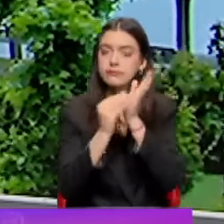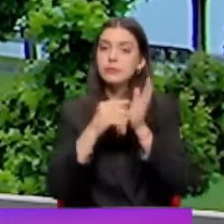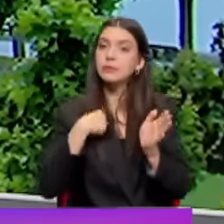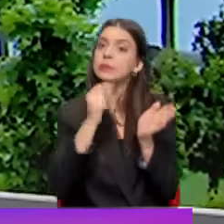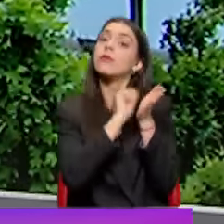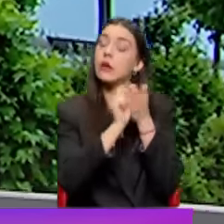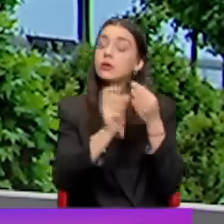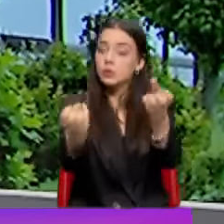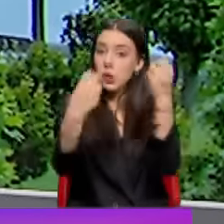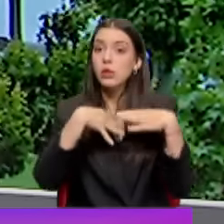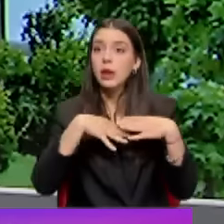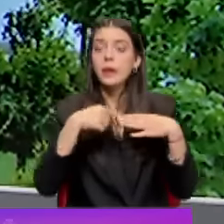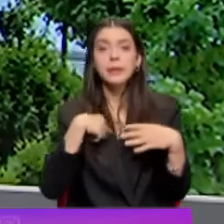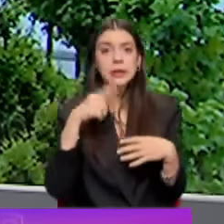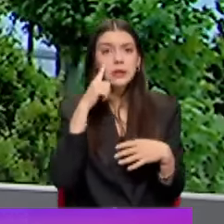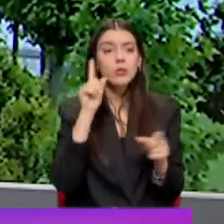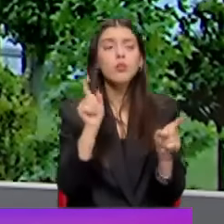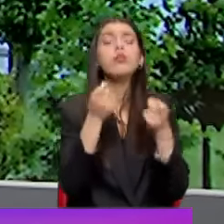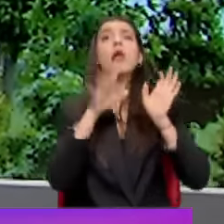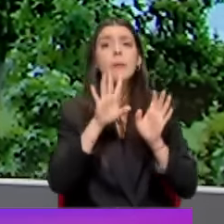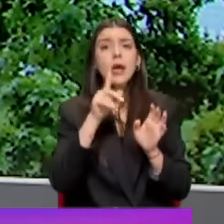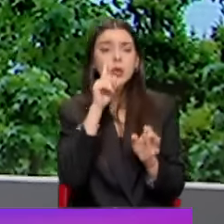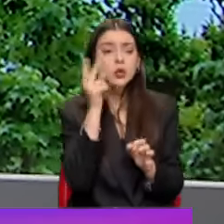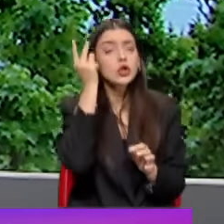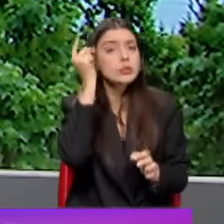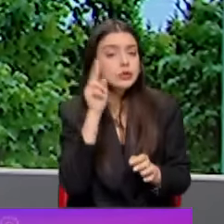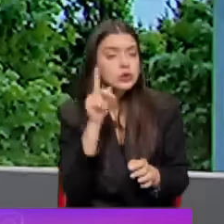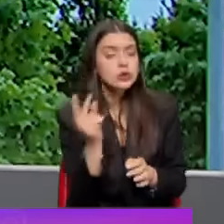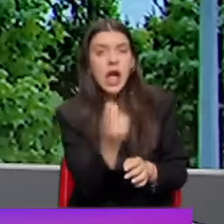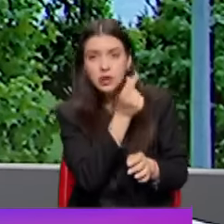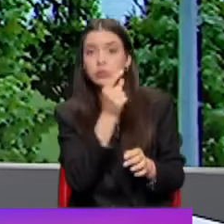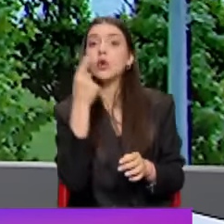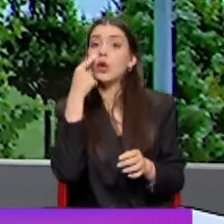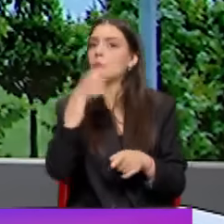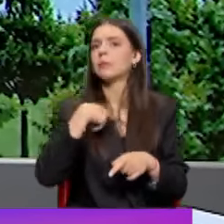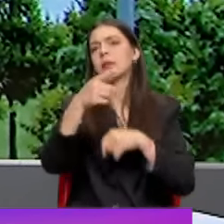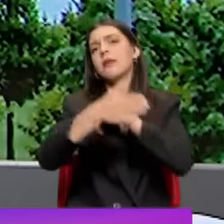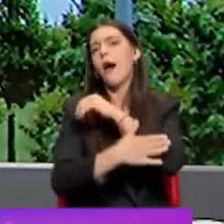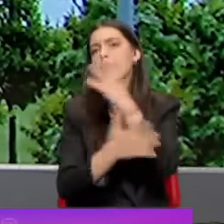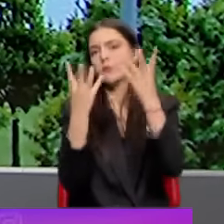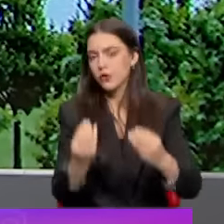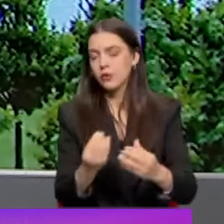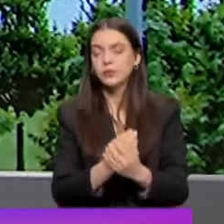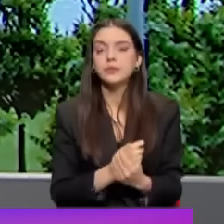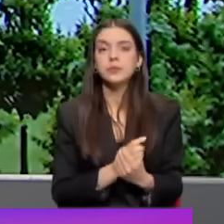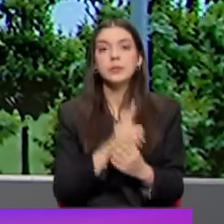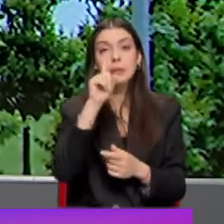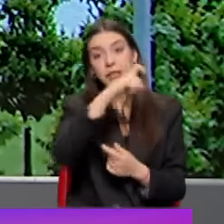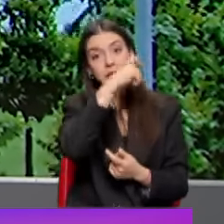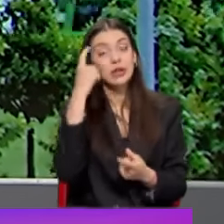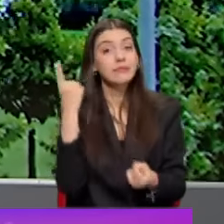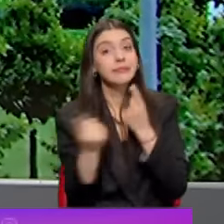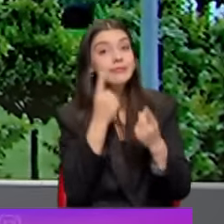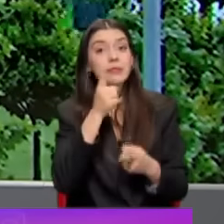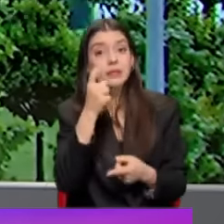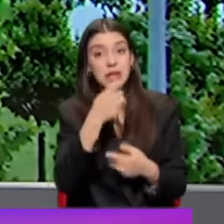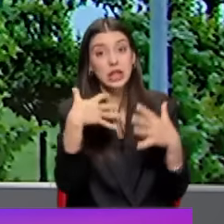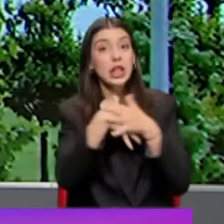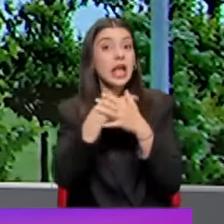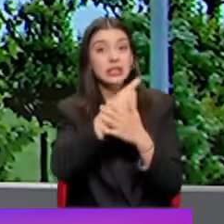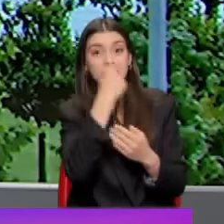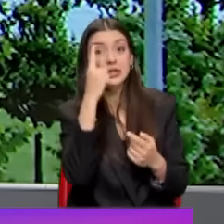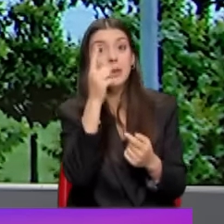yazın gönderin Hani bizim gözümüzden kaçtıysa siz bize bu konuda yardımcı olun Bir yine Eee sıcak gelişme gecenin sıcak